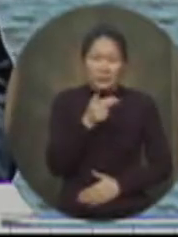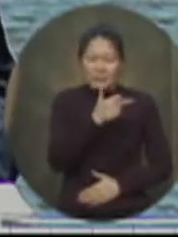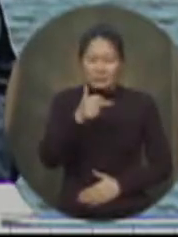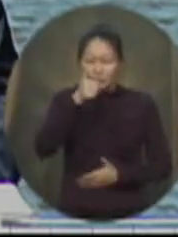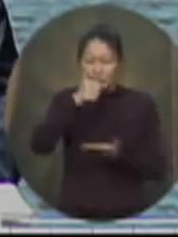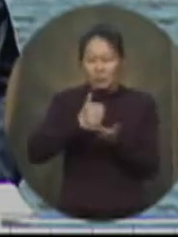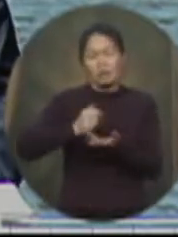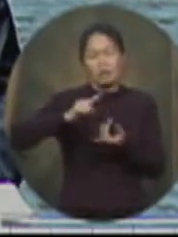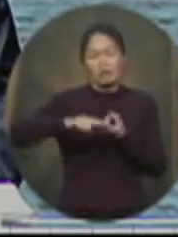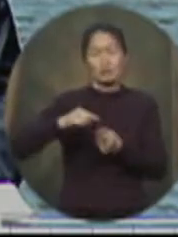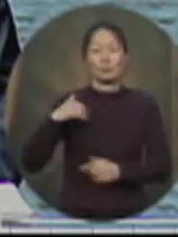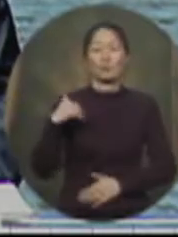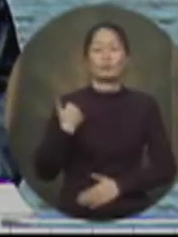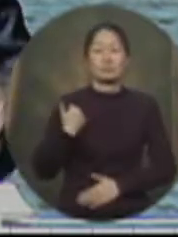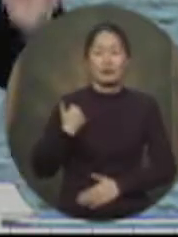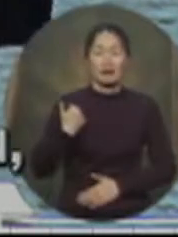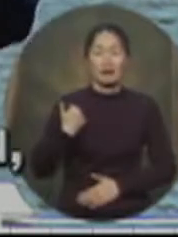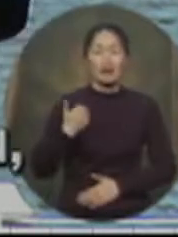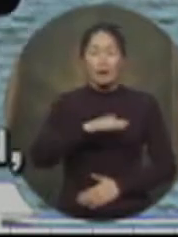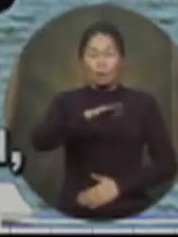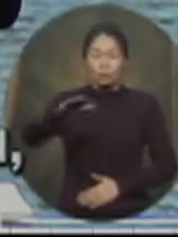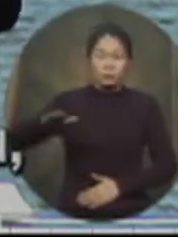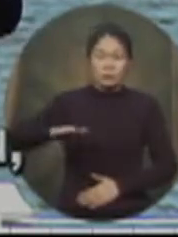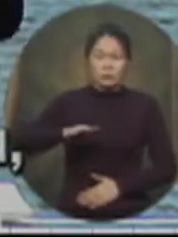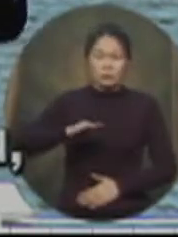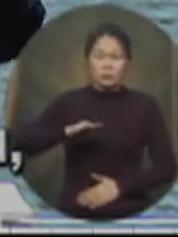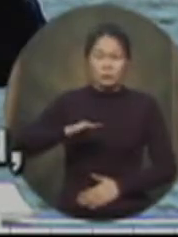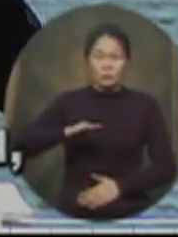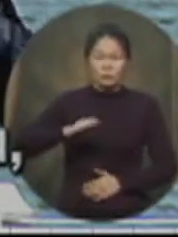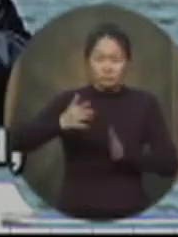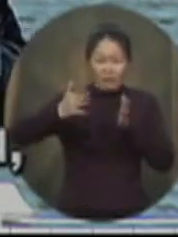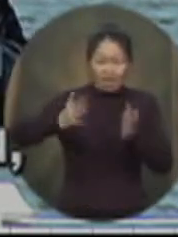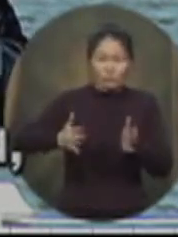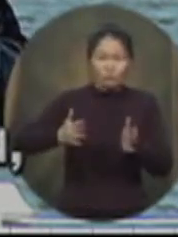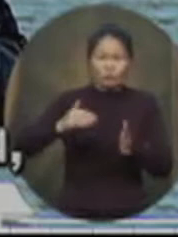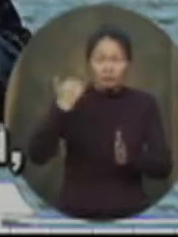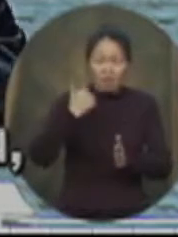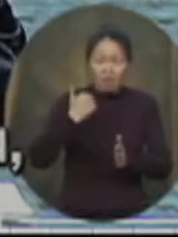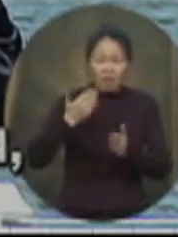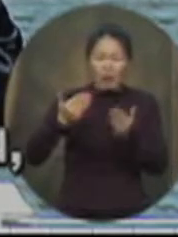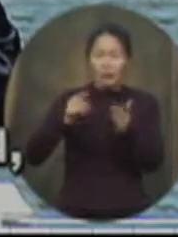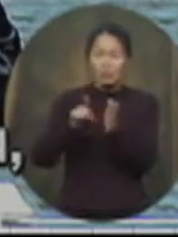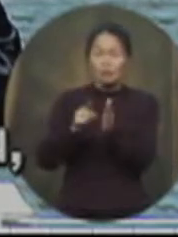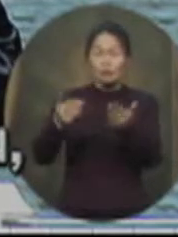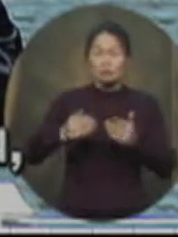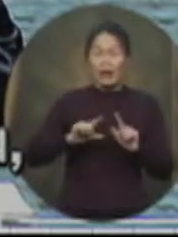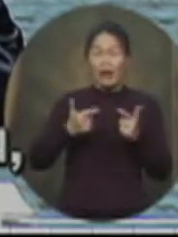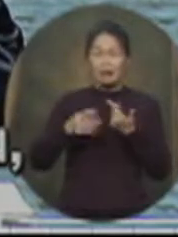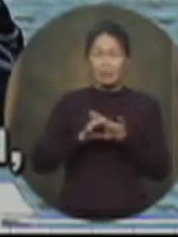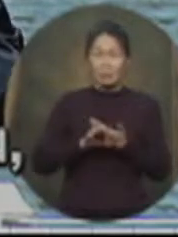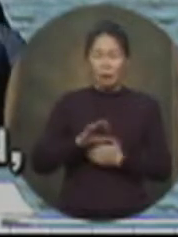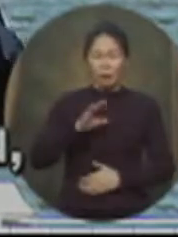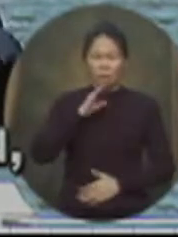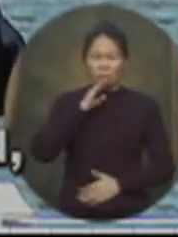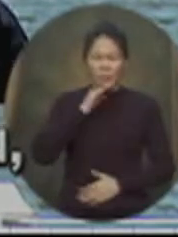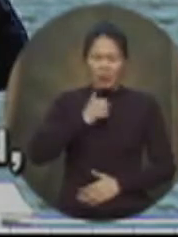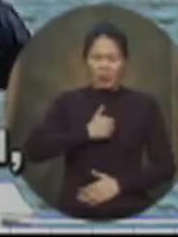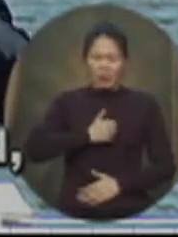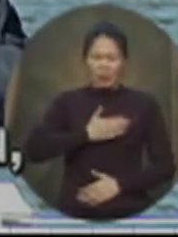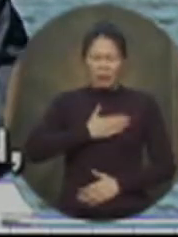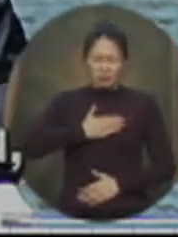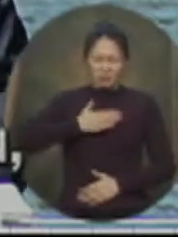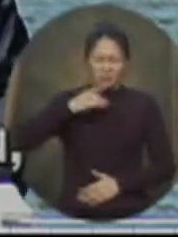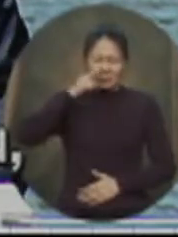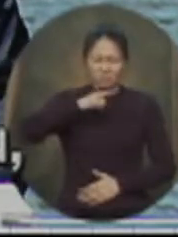죄가 를 모르는 거죠 우리들끼리 도 누가 여러분을 믿지 않으면 얼마나 불쾌하고 또 그것땜에